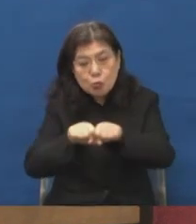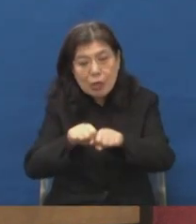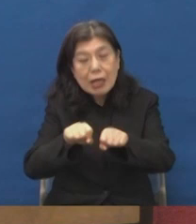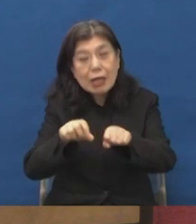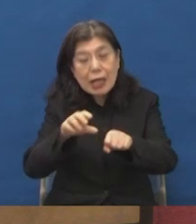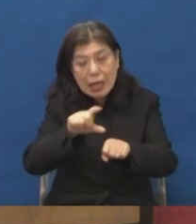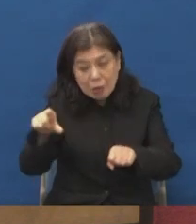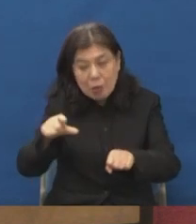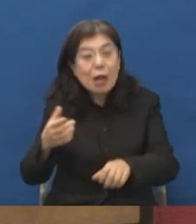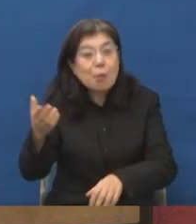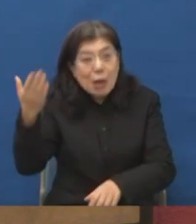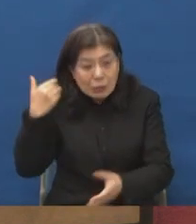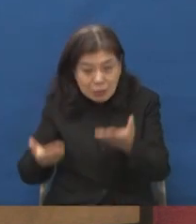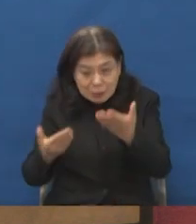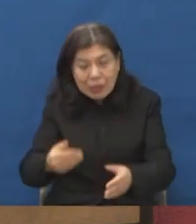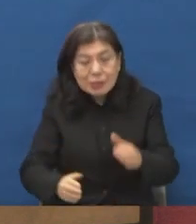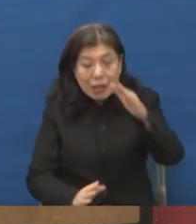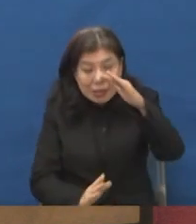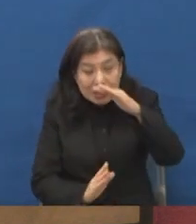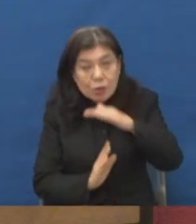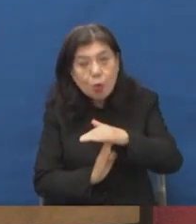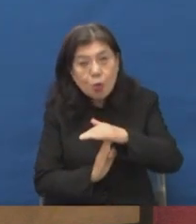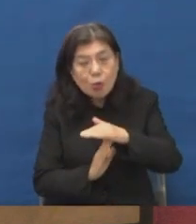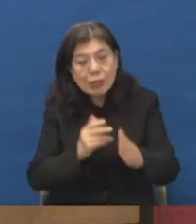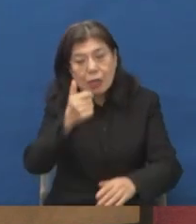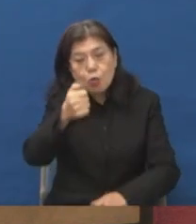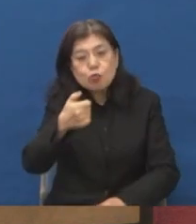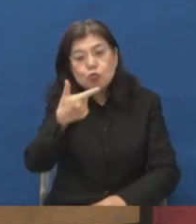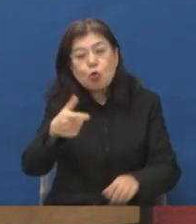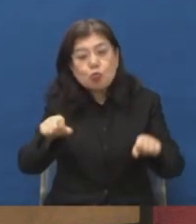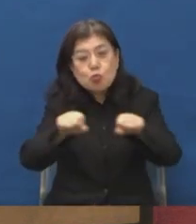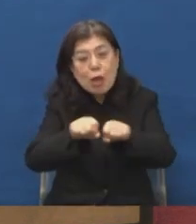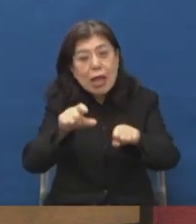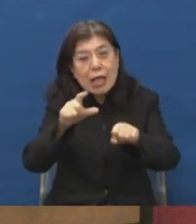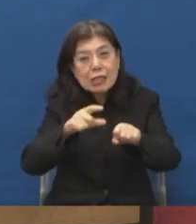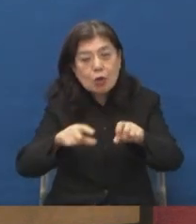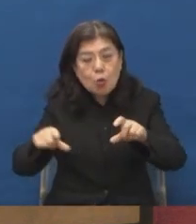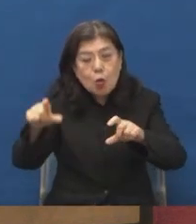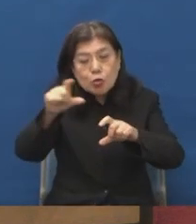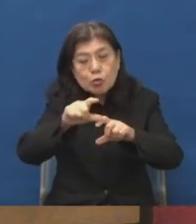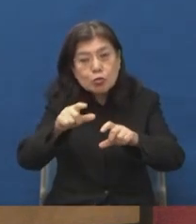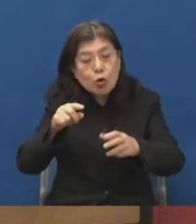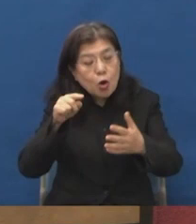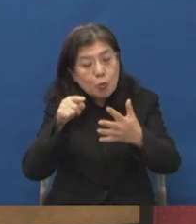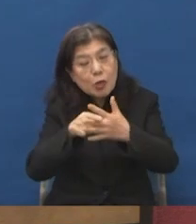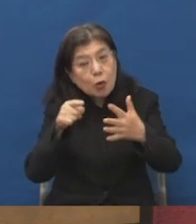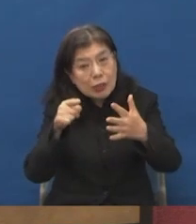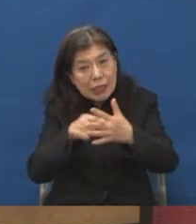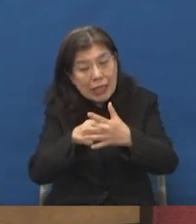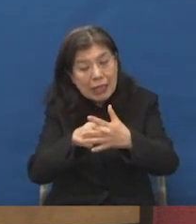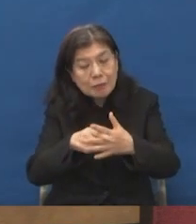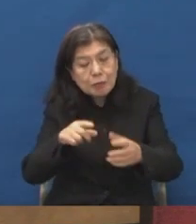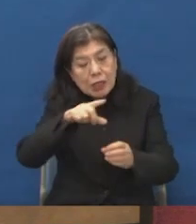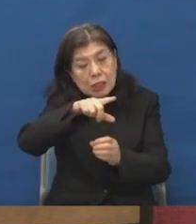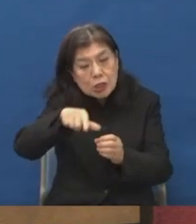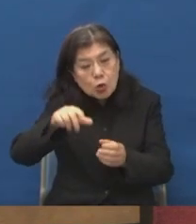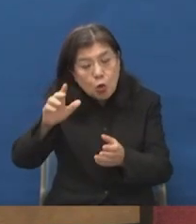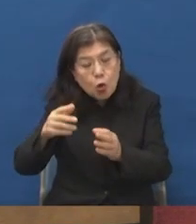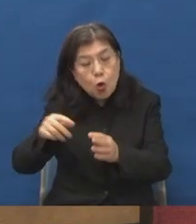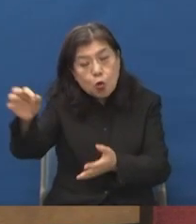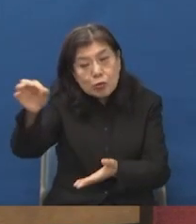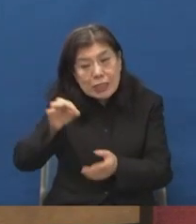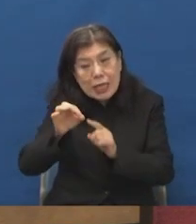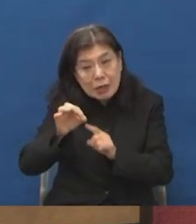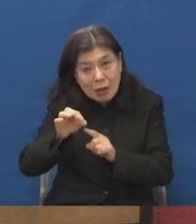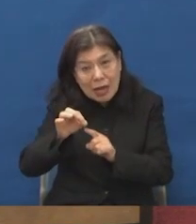対前年度比50億円の増収を見込み、地方交付税等は755億円を見込んだ結